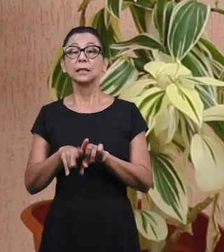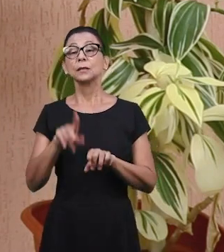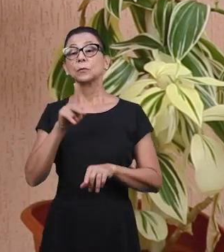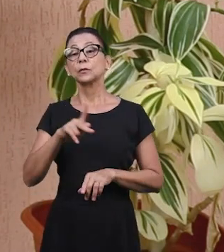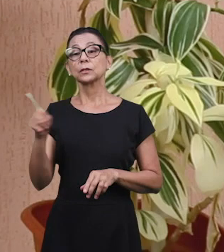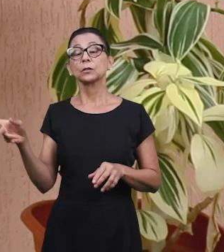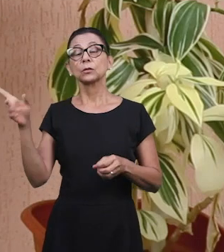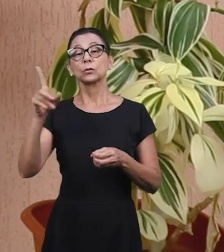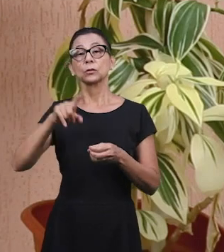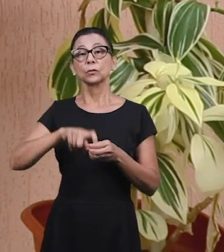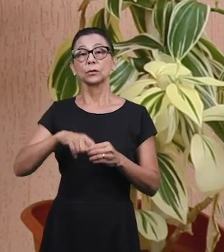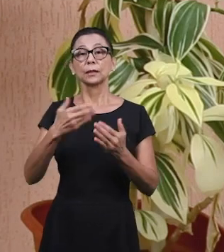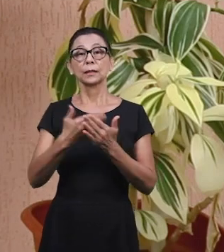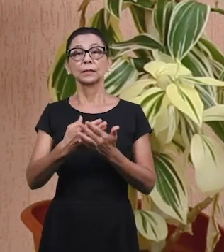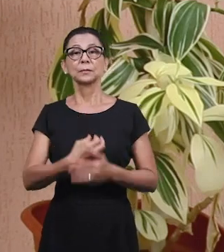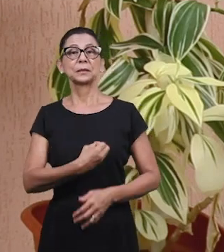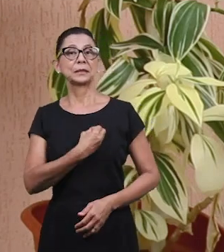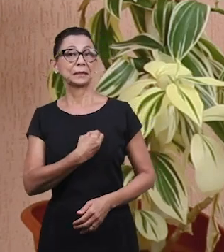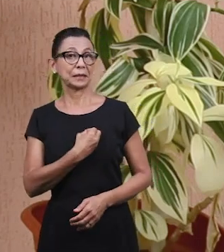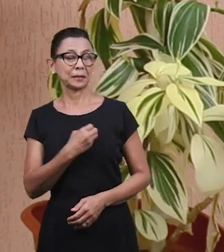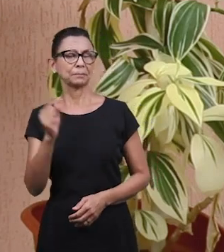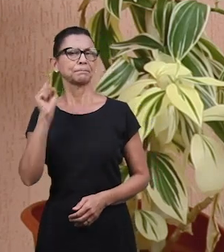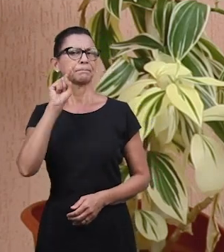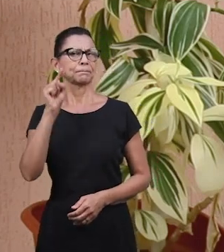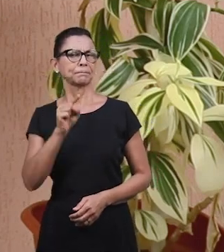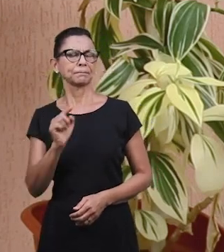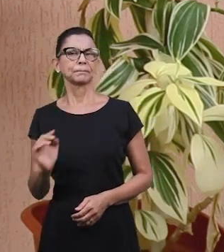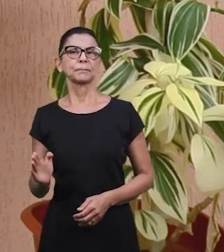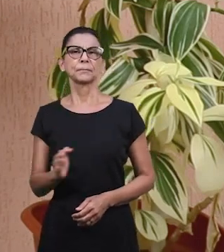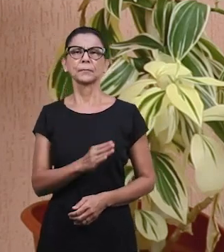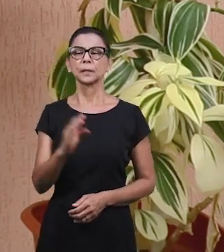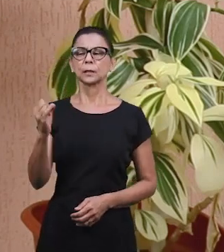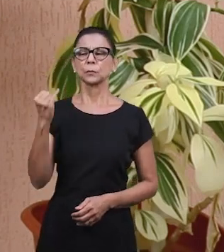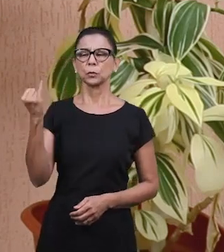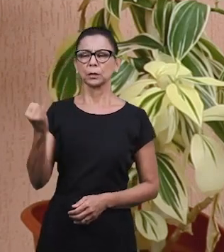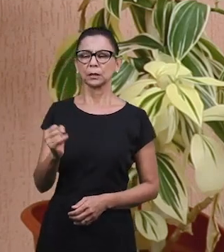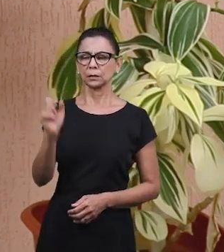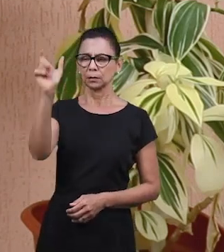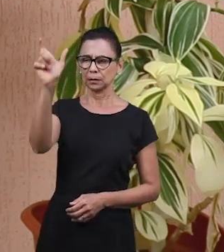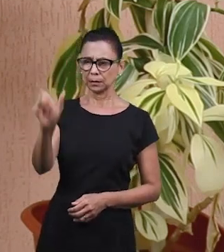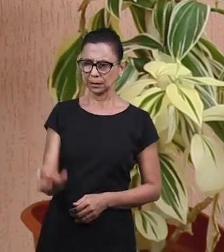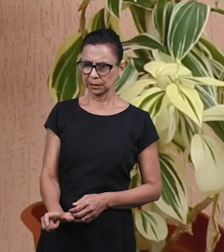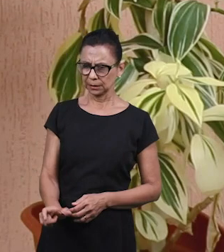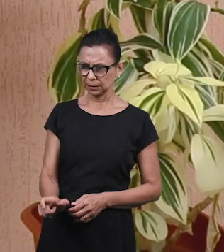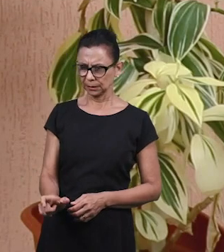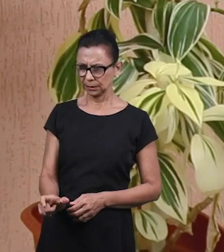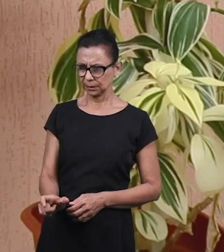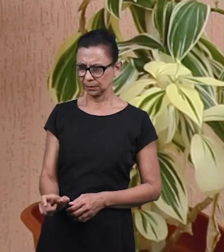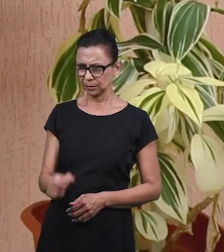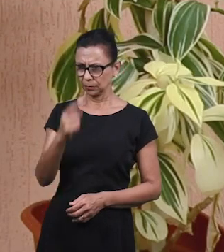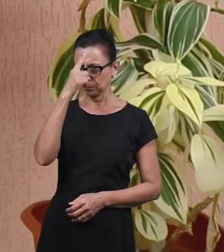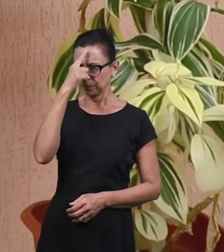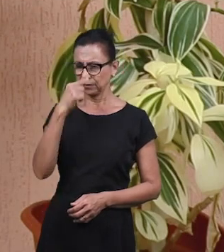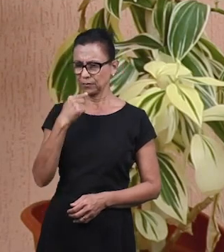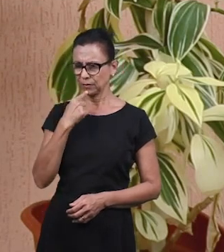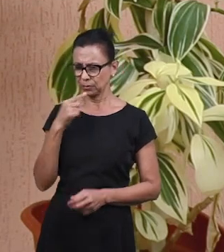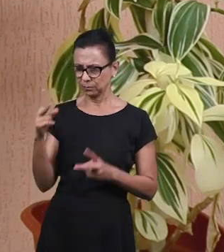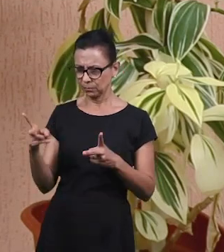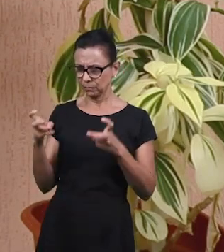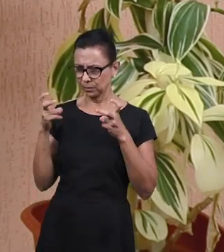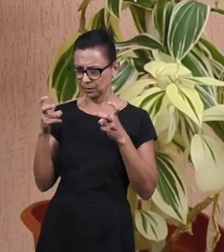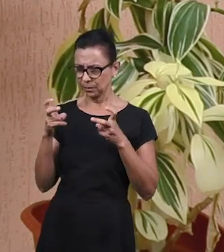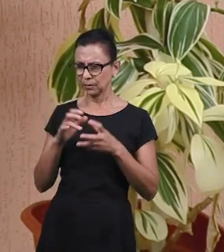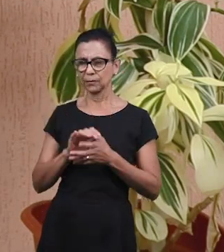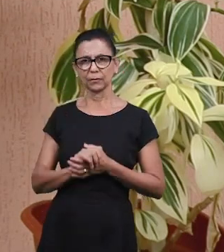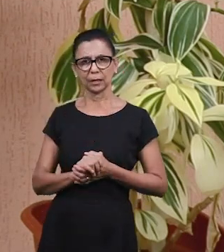professeurs, quand on va revenir vers les études présentielles. Il est important d'observer l'enfant. Il est important que les